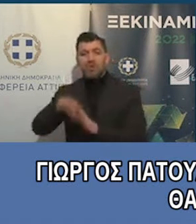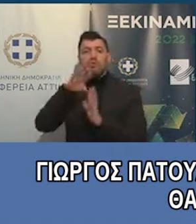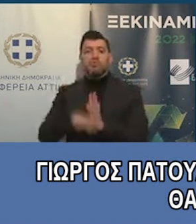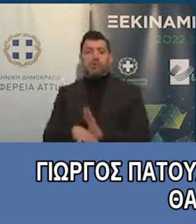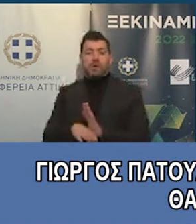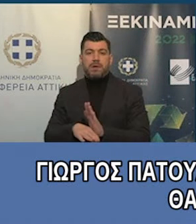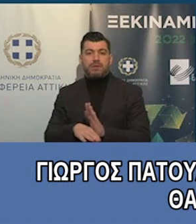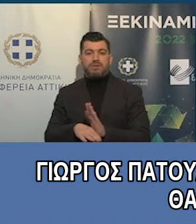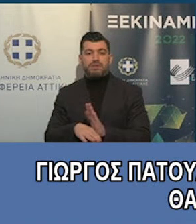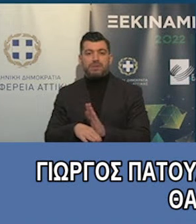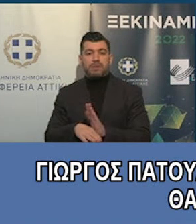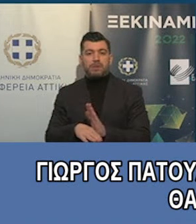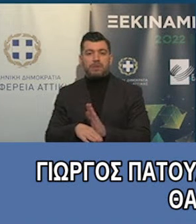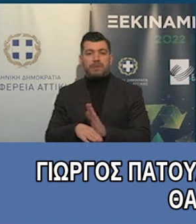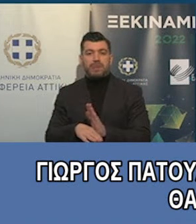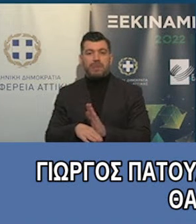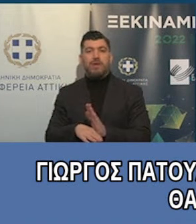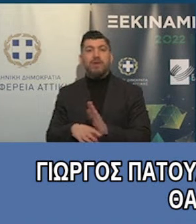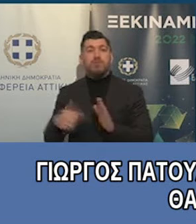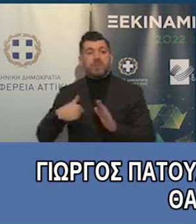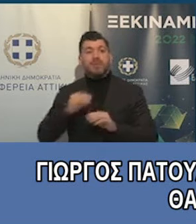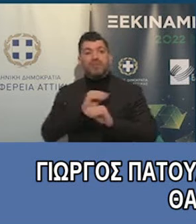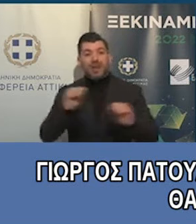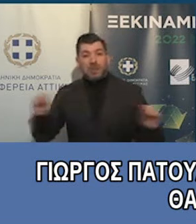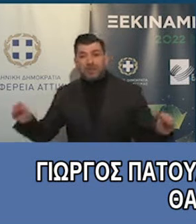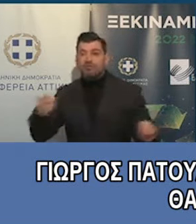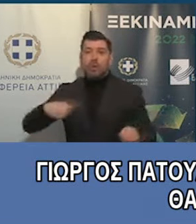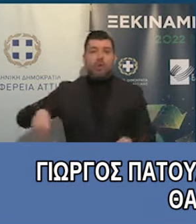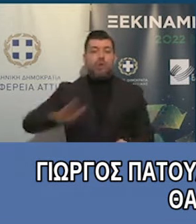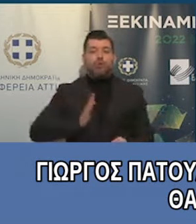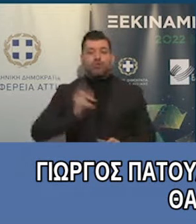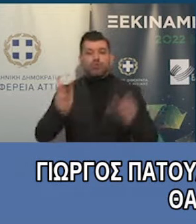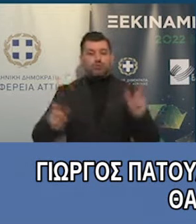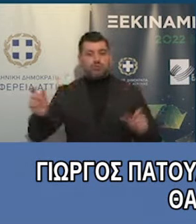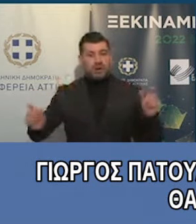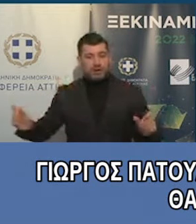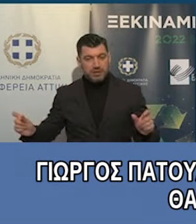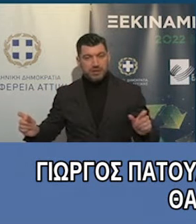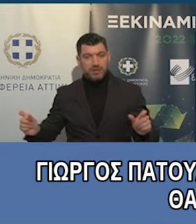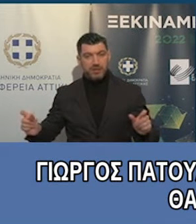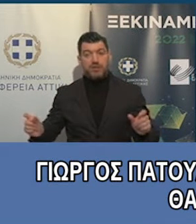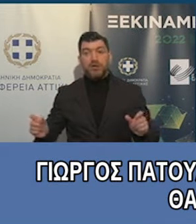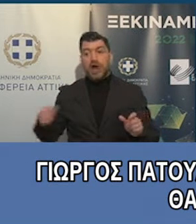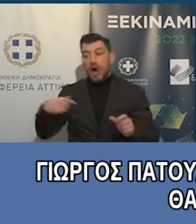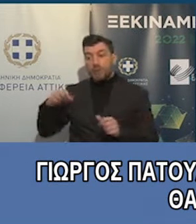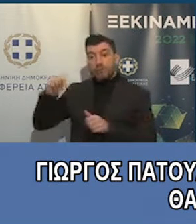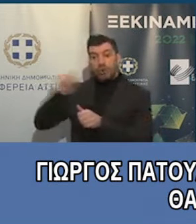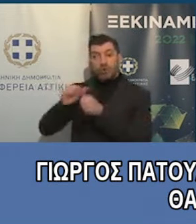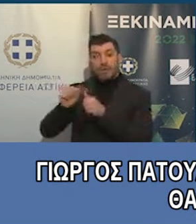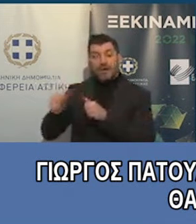πλέον επικοινωνίας και εκπαίδευσης των ίδιων των πολιτών που ξεκινάει μέσα στον πρώτο μήνα του